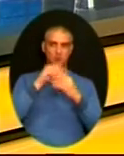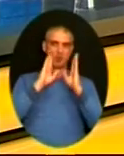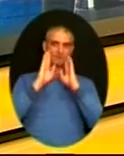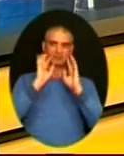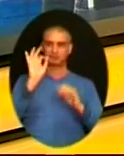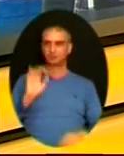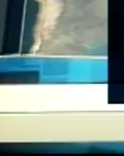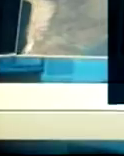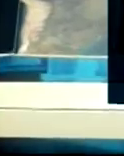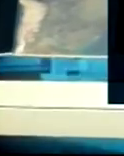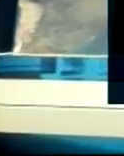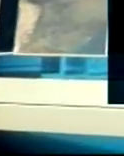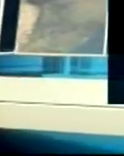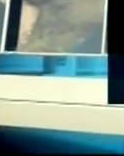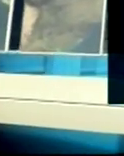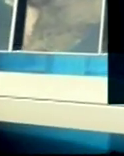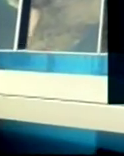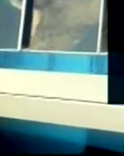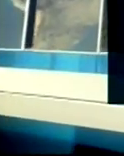הפייסבוק.